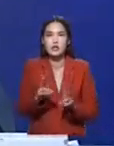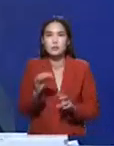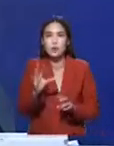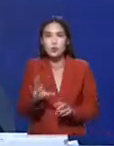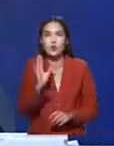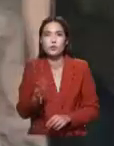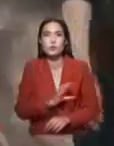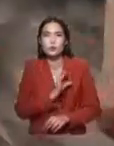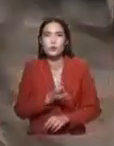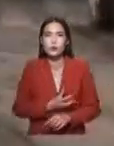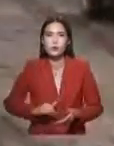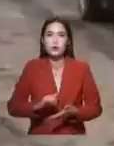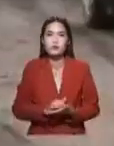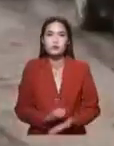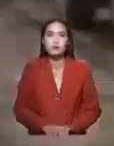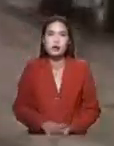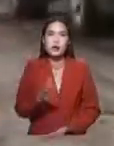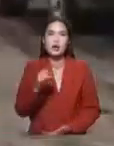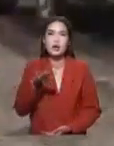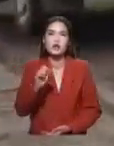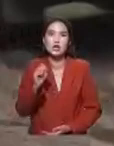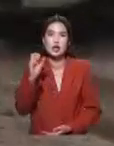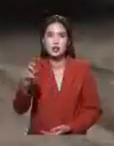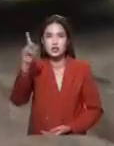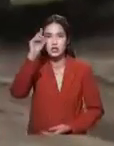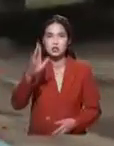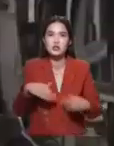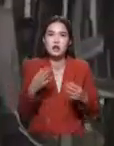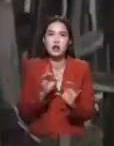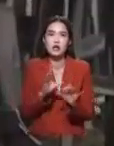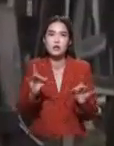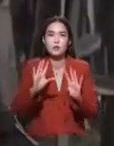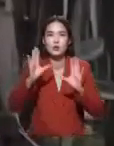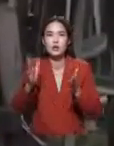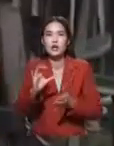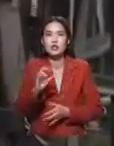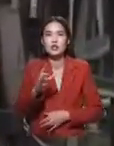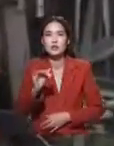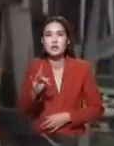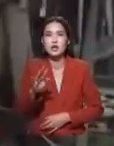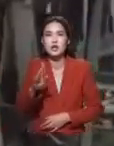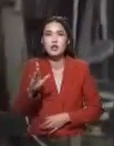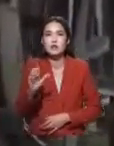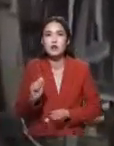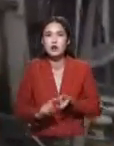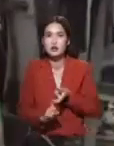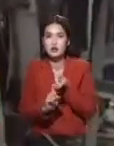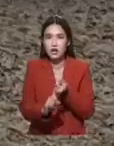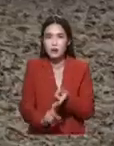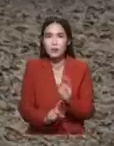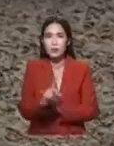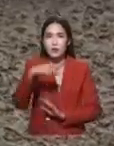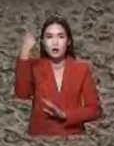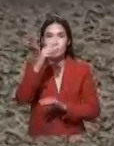ввели эту норму. Айжан Исмагамбетова также прокомментировала случаи с сибирской язвой. По ее словам, с начала года